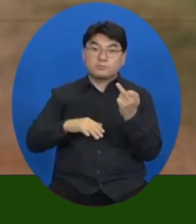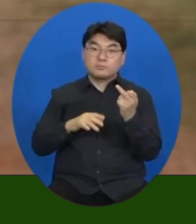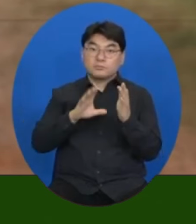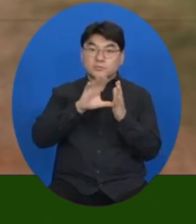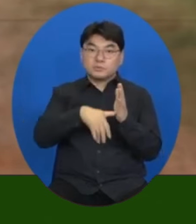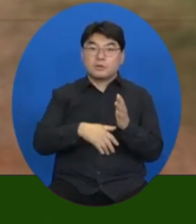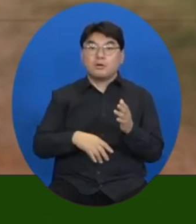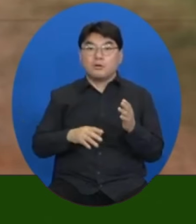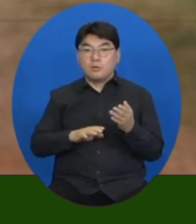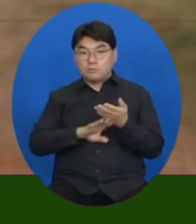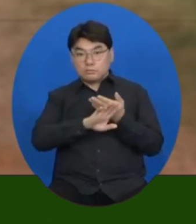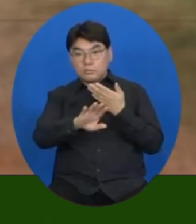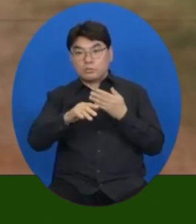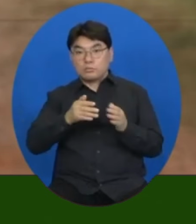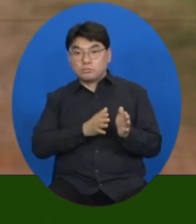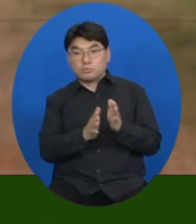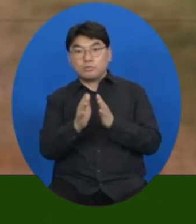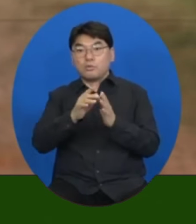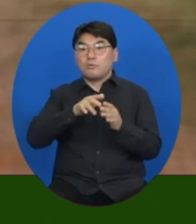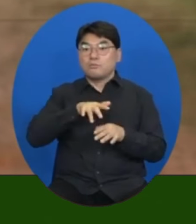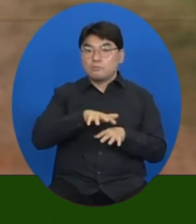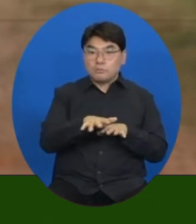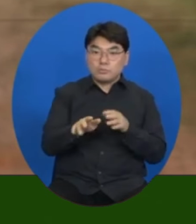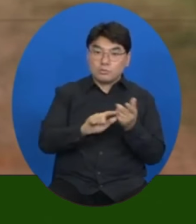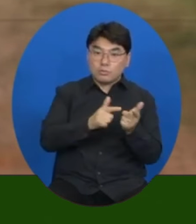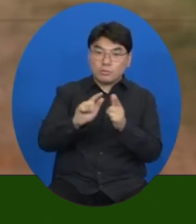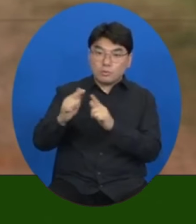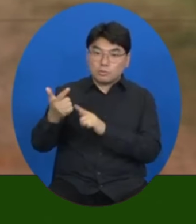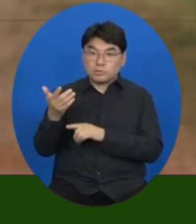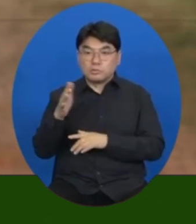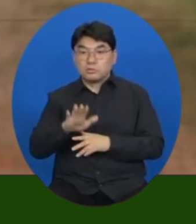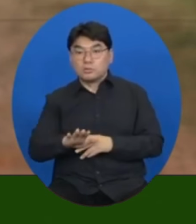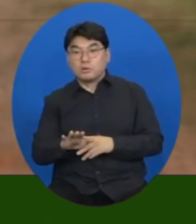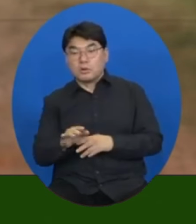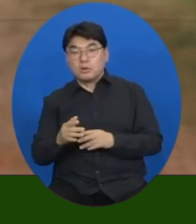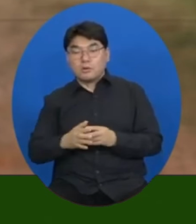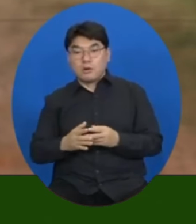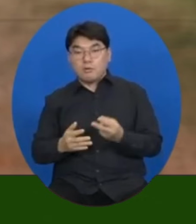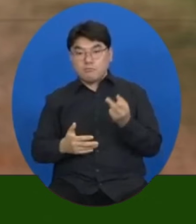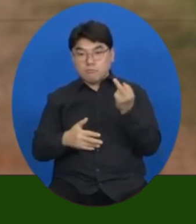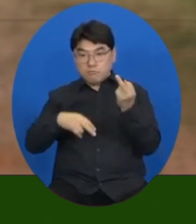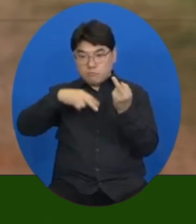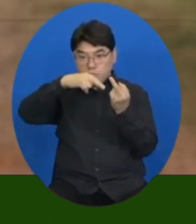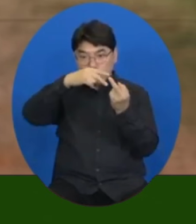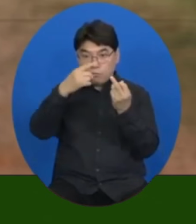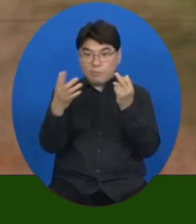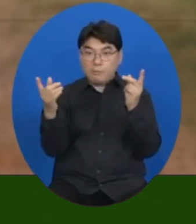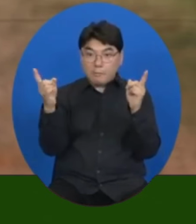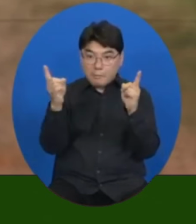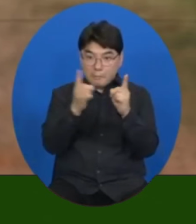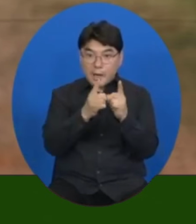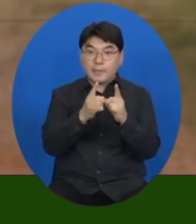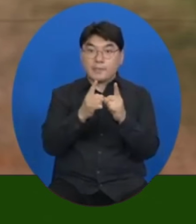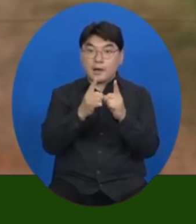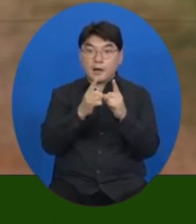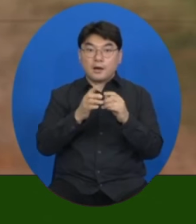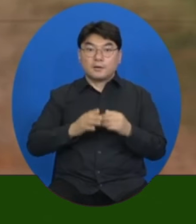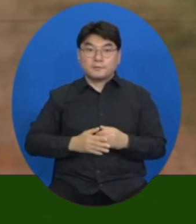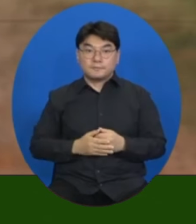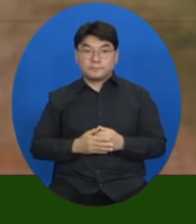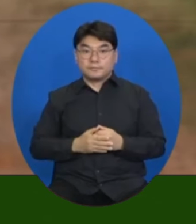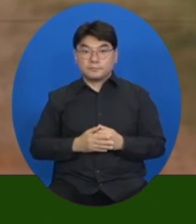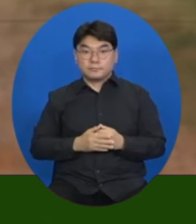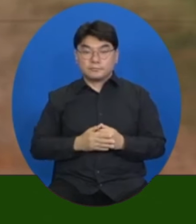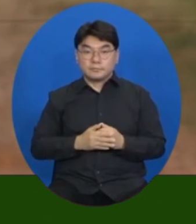길은 다르지만 결국 봉우리에서 만난다 어 굉장히 그럴 듯해요 근데 등산을 하다 보니까 올라가 보니까